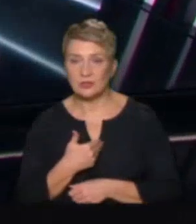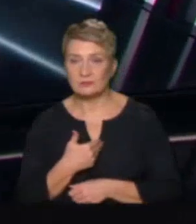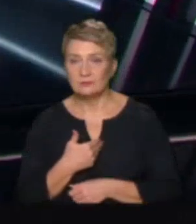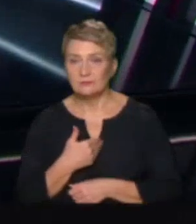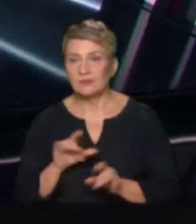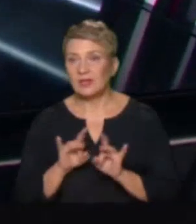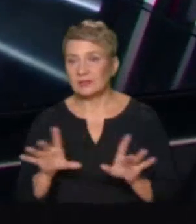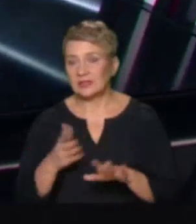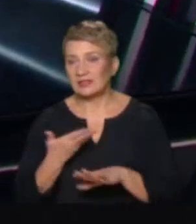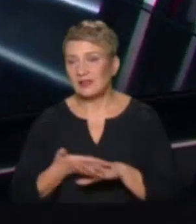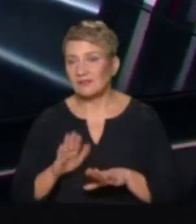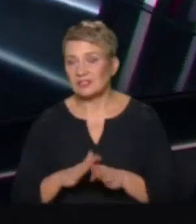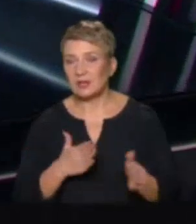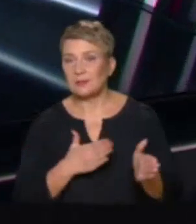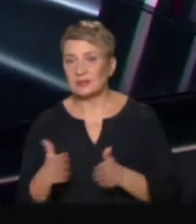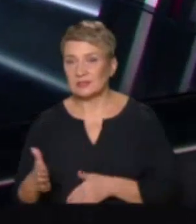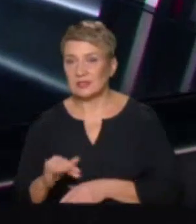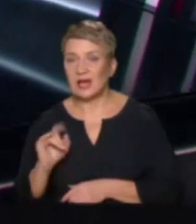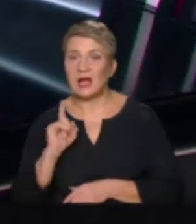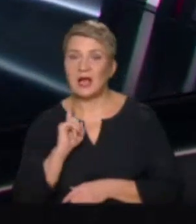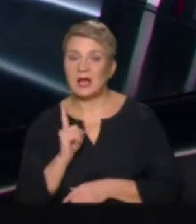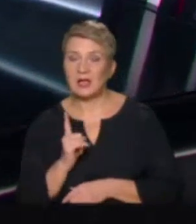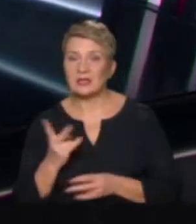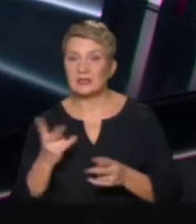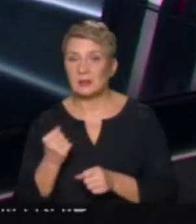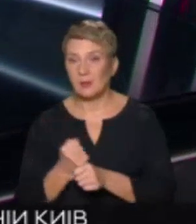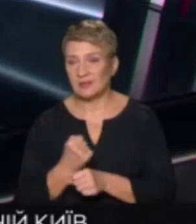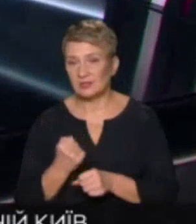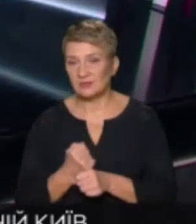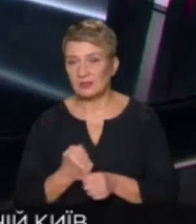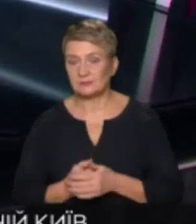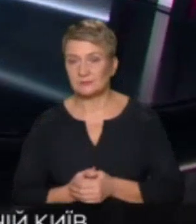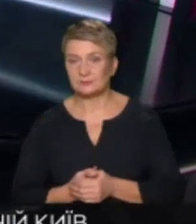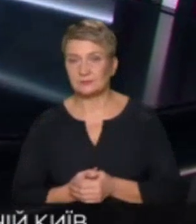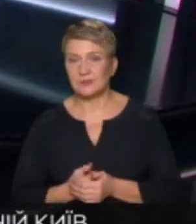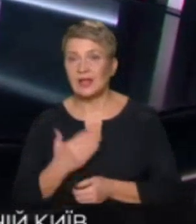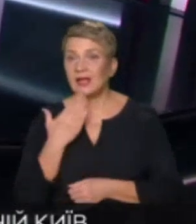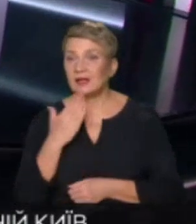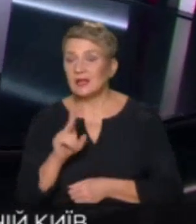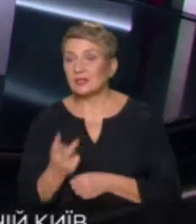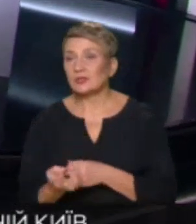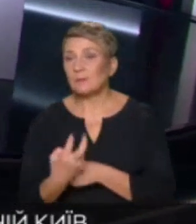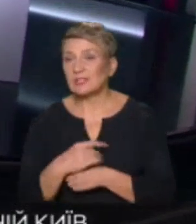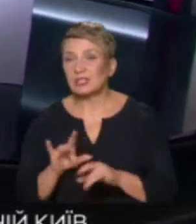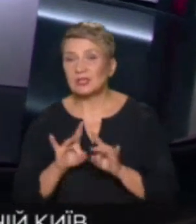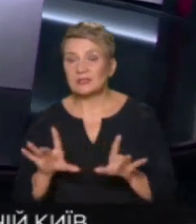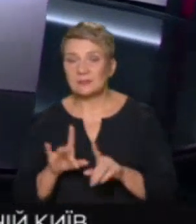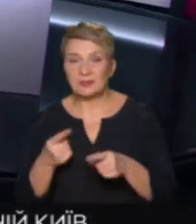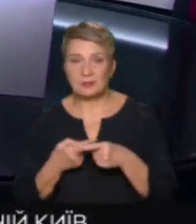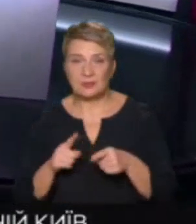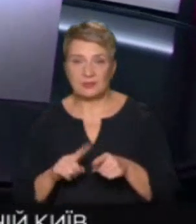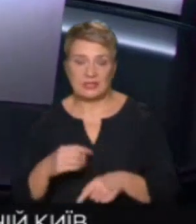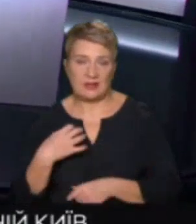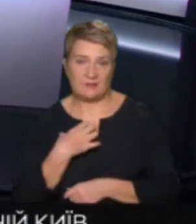Це важка система, але ми її... Але треба працювати. Так, звичайно. Дякуємо, що прийшли, розповіли про ось такі